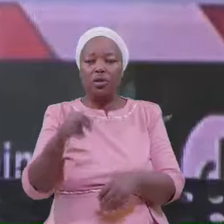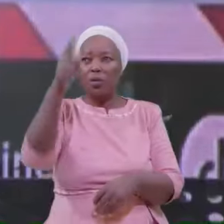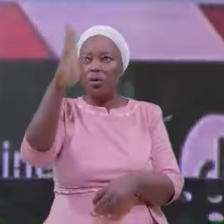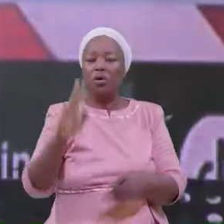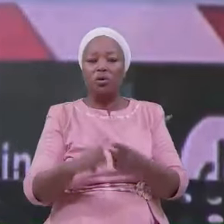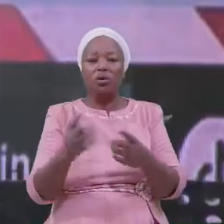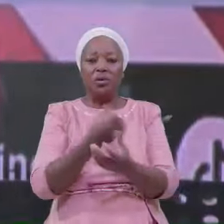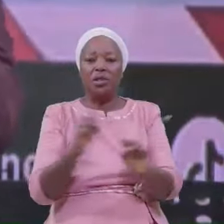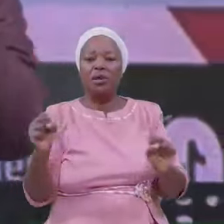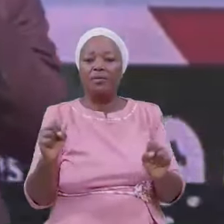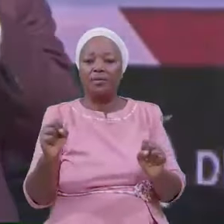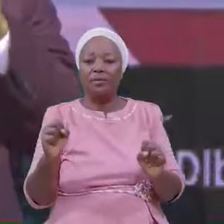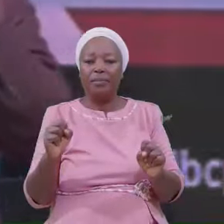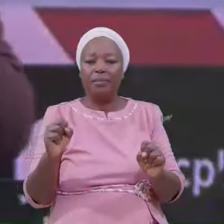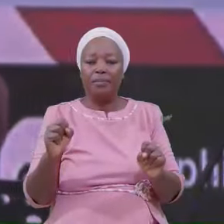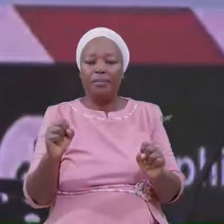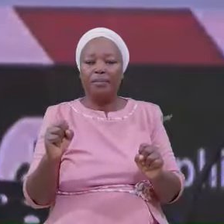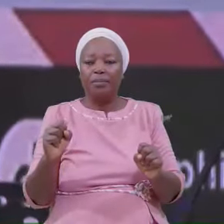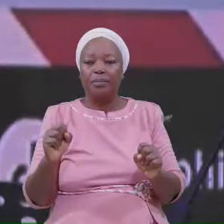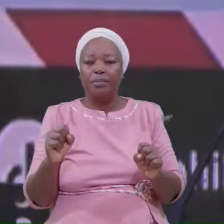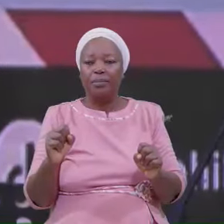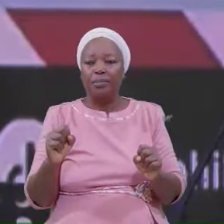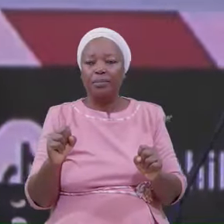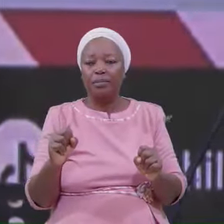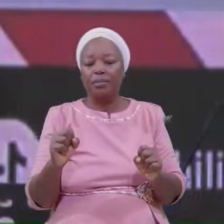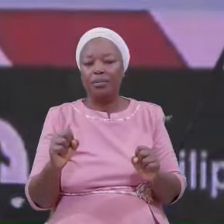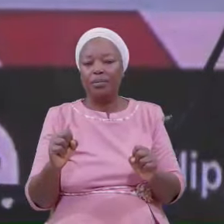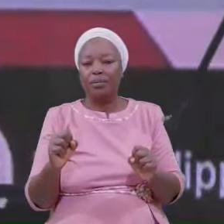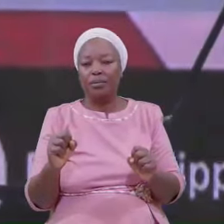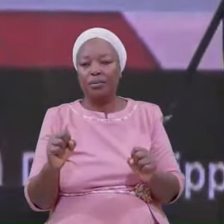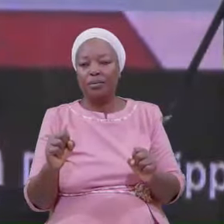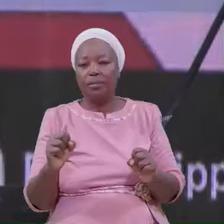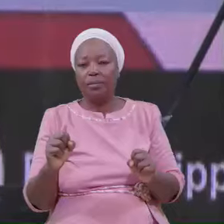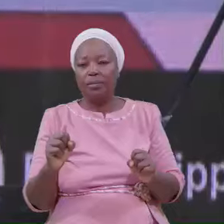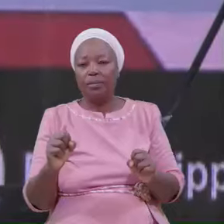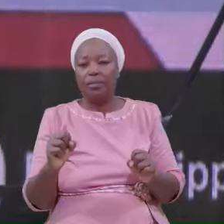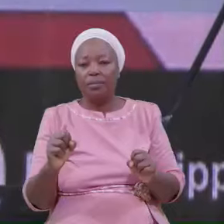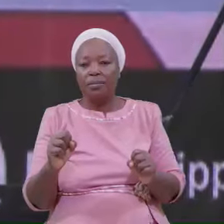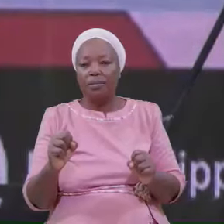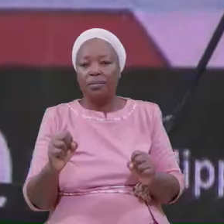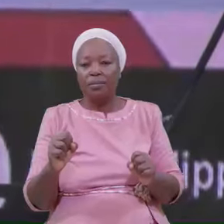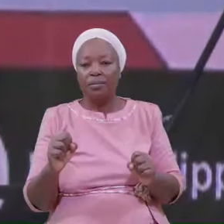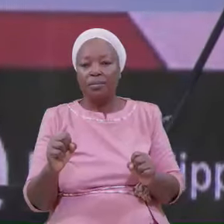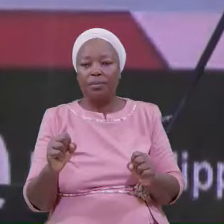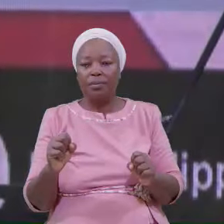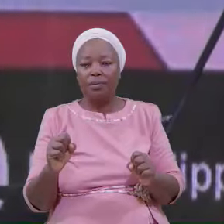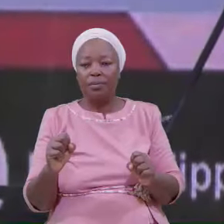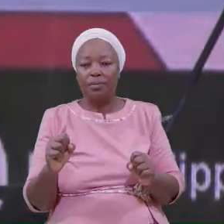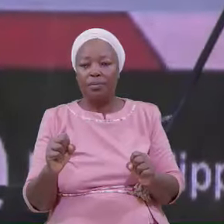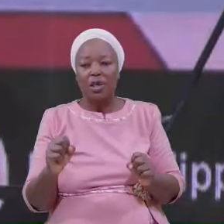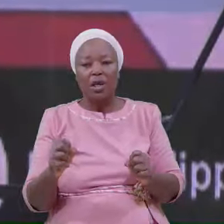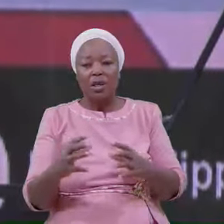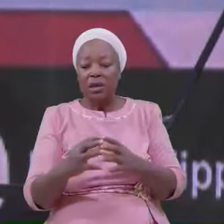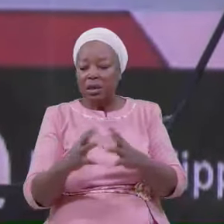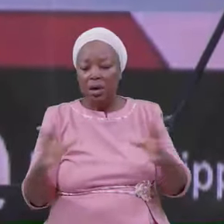Ang una ay ang walang hanggang promesa o pangako ng Diyos sa pagliligtas. Generous promise